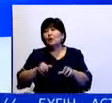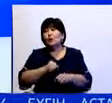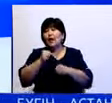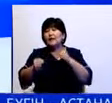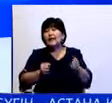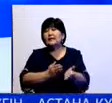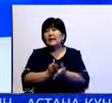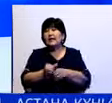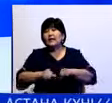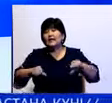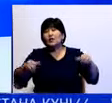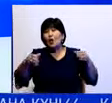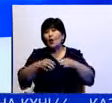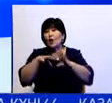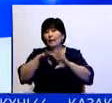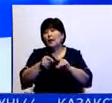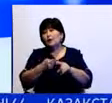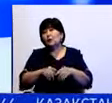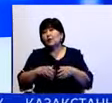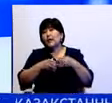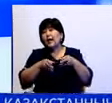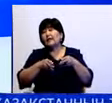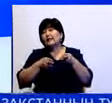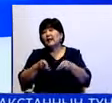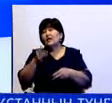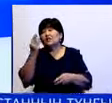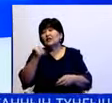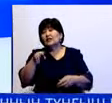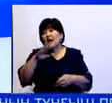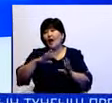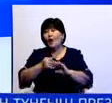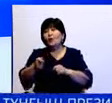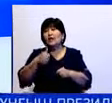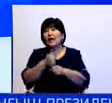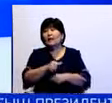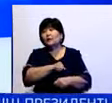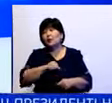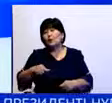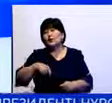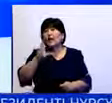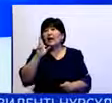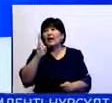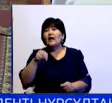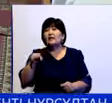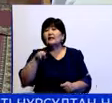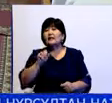сайланып, саяси кеңес құрамына кірді. Сондай-ақ делегаттар шілде айында өтетін ауыл әкімдерін сайлауға өз кандидаттарын